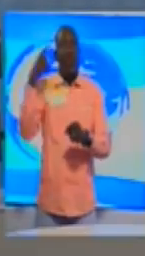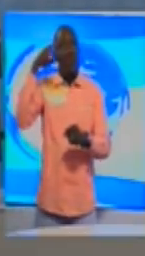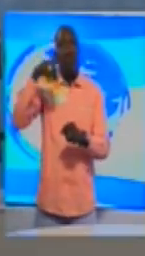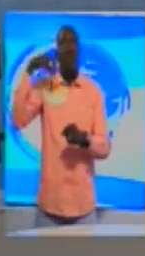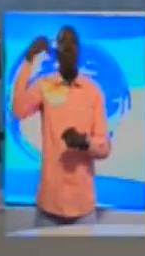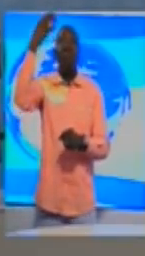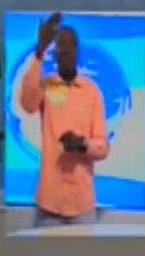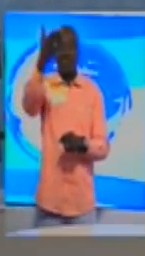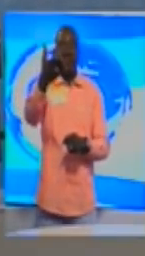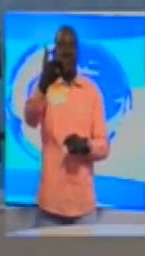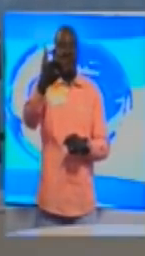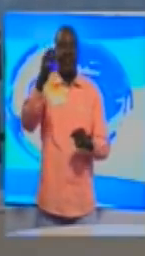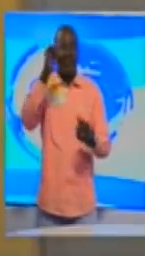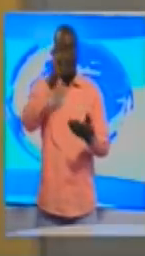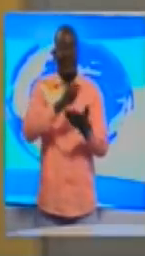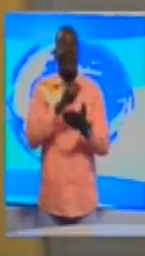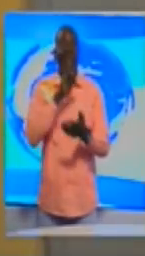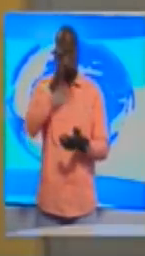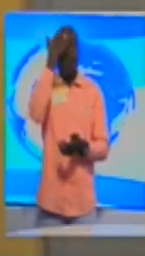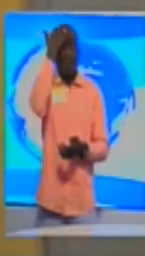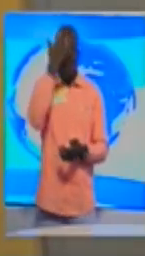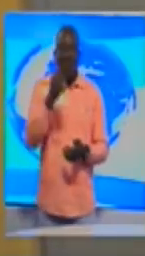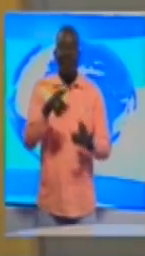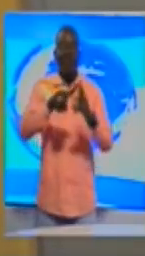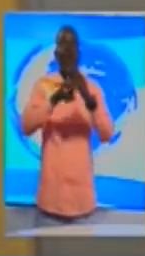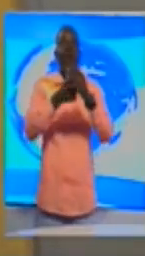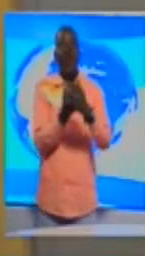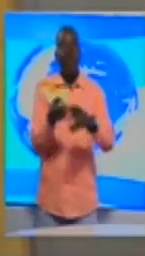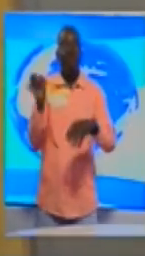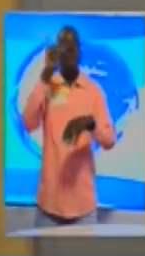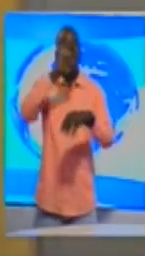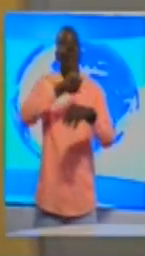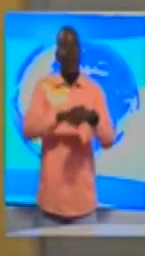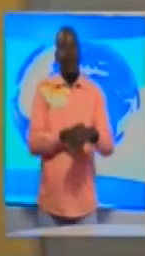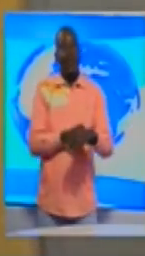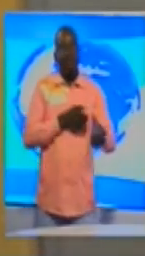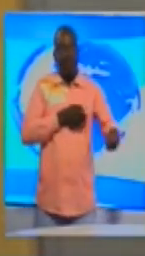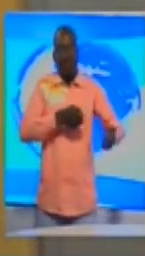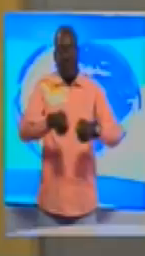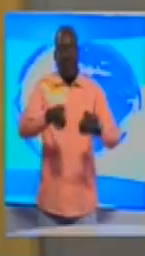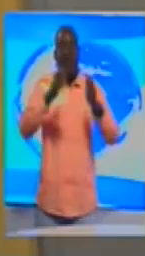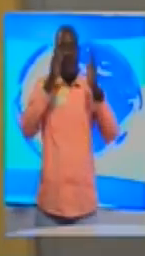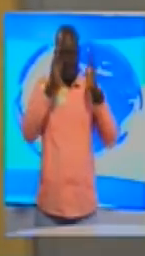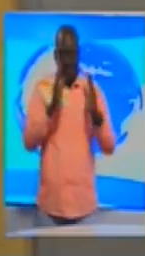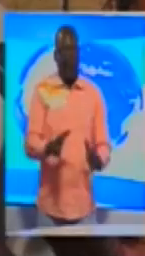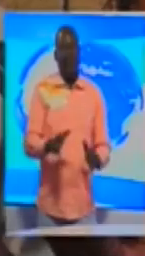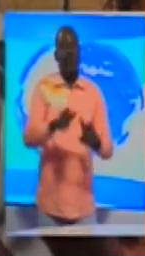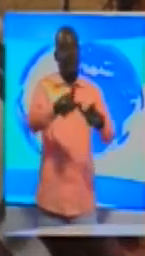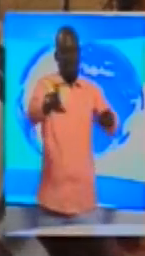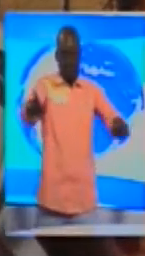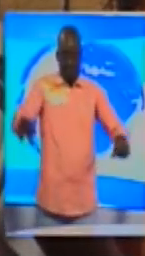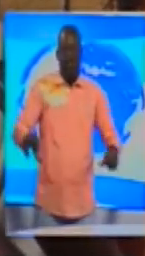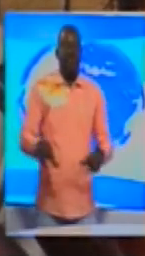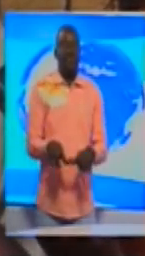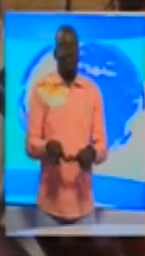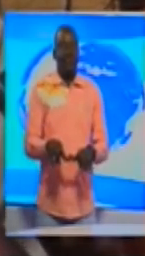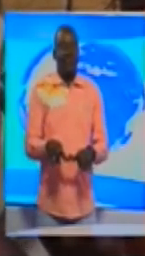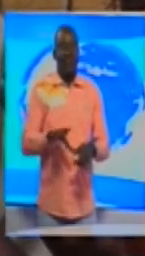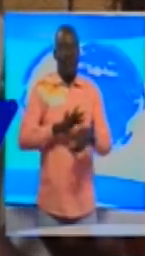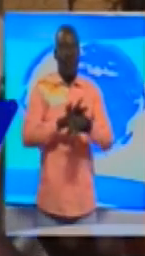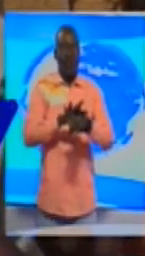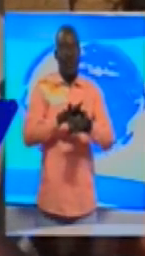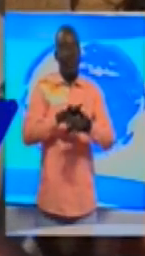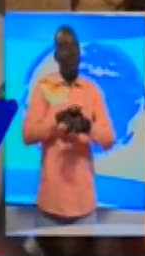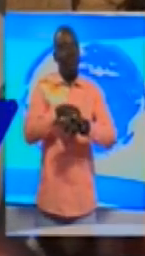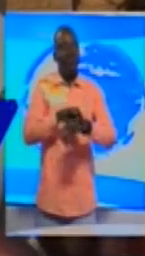à venir. C'est pourquoi il a commencé l'installation des instances dirigeantes au niveau local. Et sur le terrain,